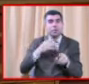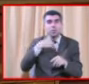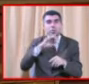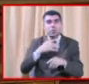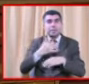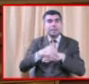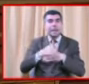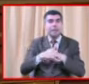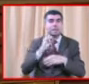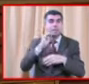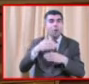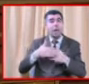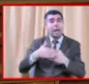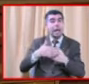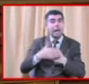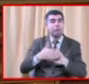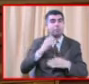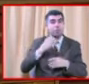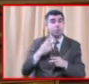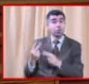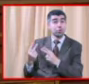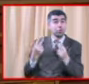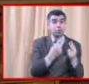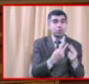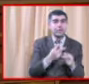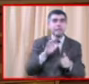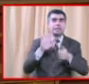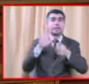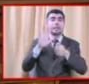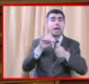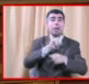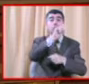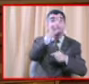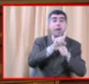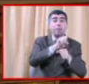مرح تتوافد عليه أكثر من ساكنة 6 جماعات، هي جماعة سيدي